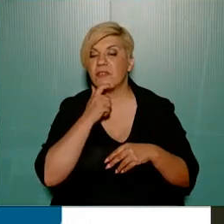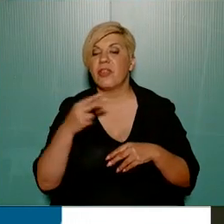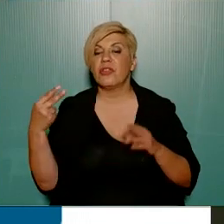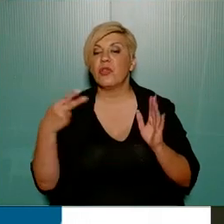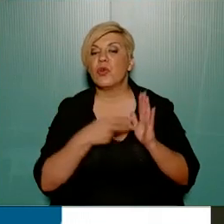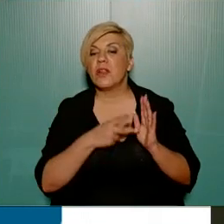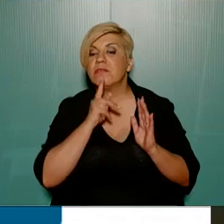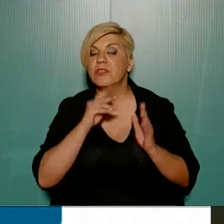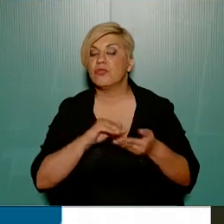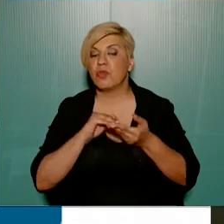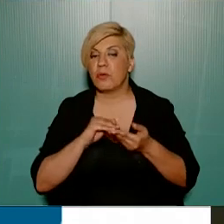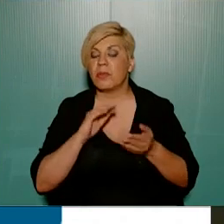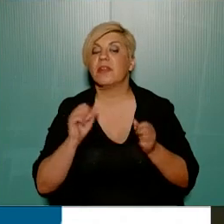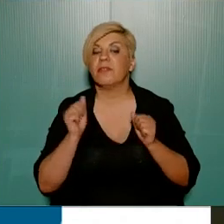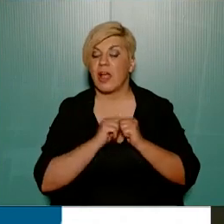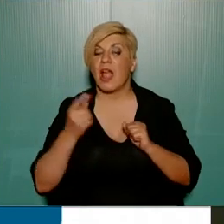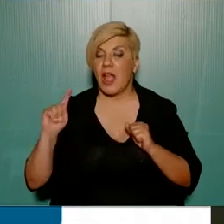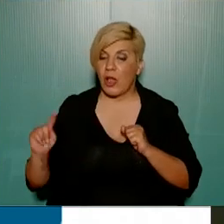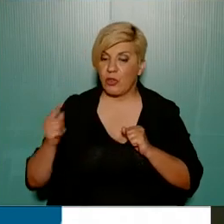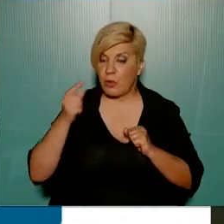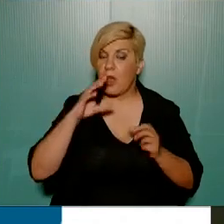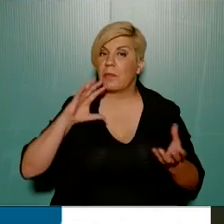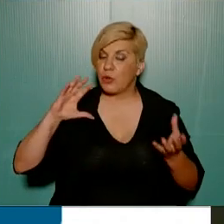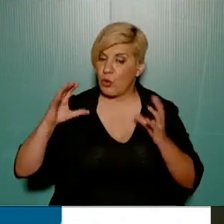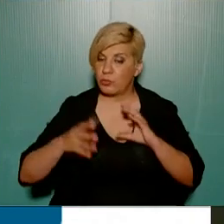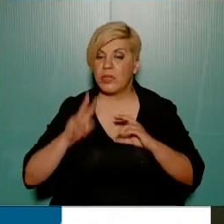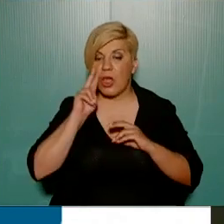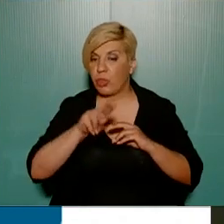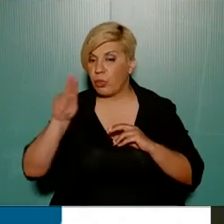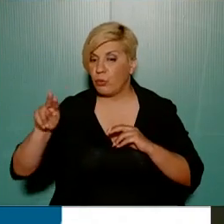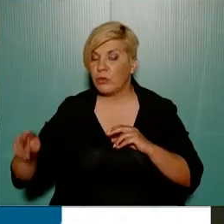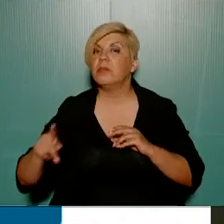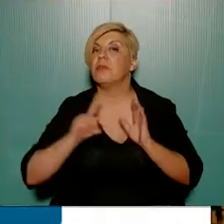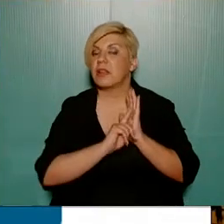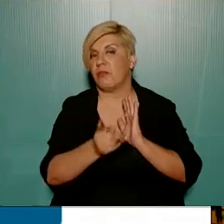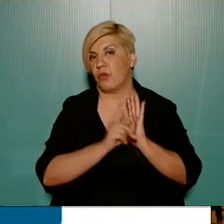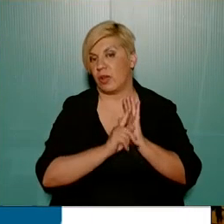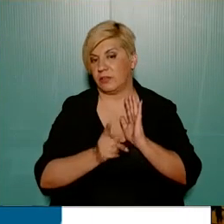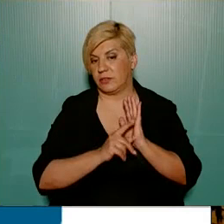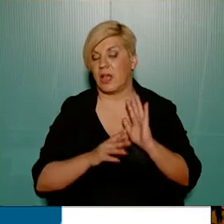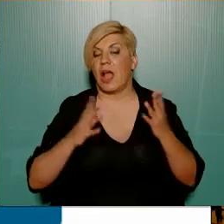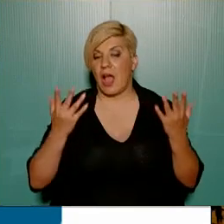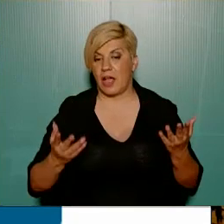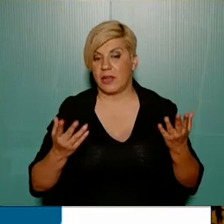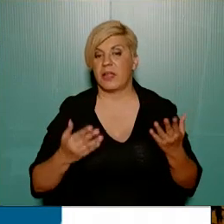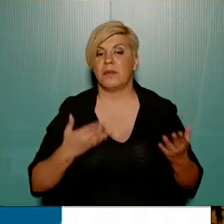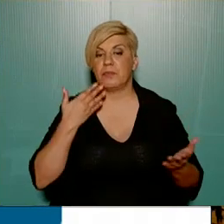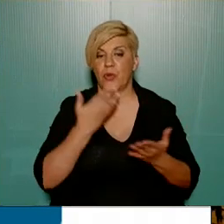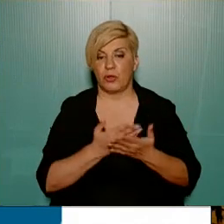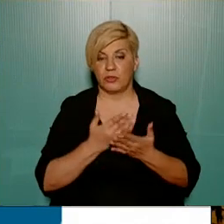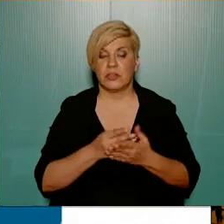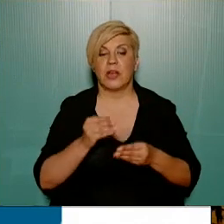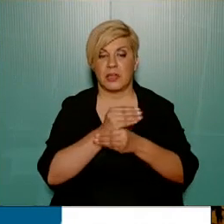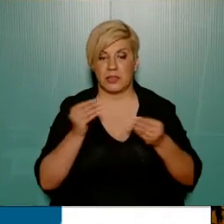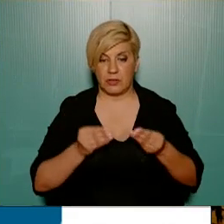2.000 τέτοιοι σύλλογοι που κάνουν εκδρομές ανά τον κόσμο για να δουν τα μέσα μεταφοράς. Άρα λοιπόν η πρότασή μας για να